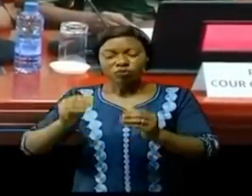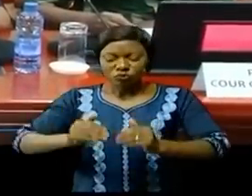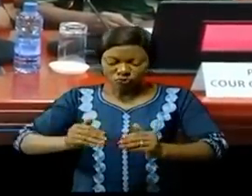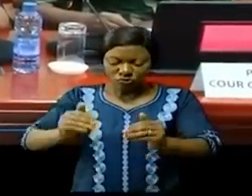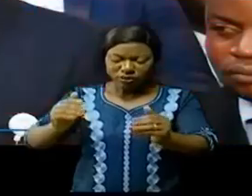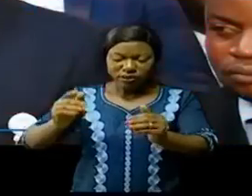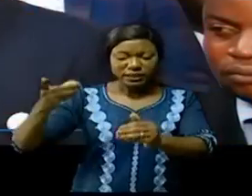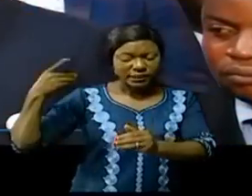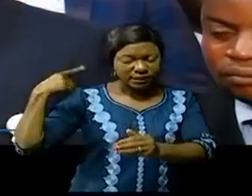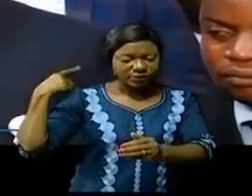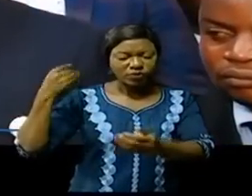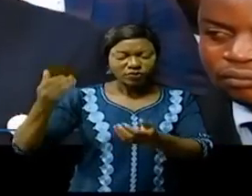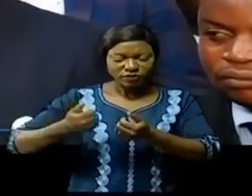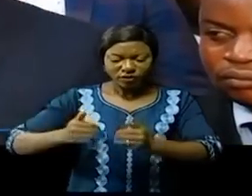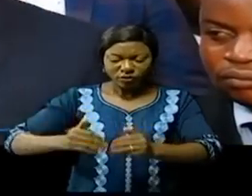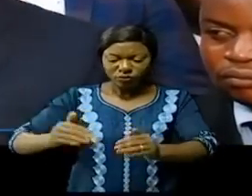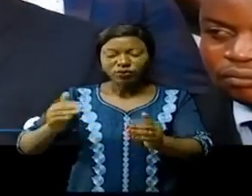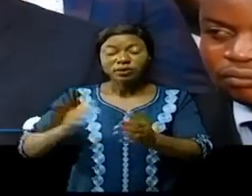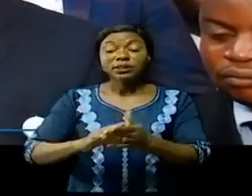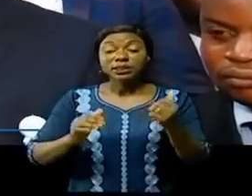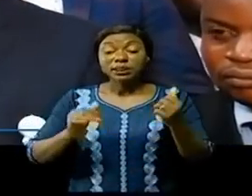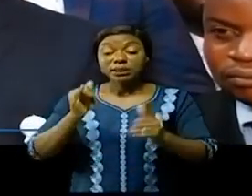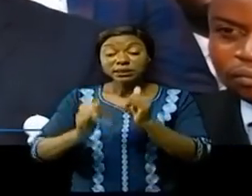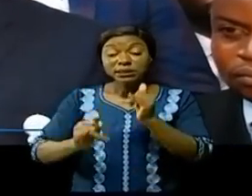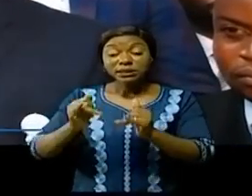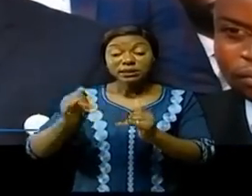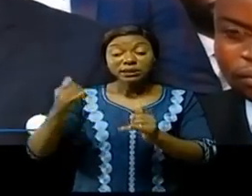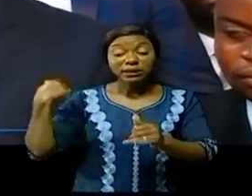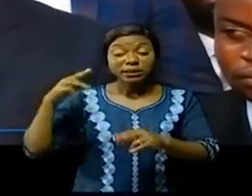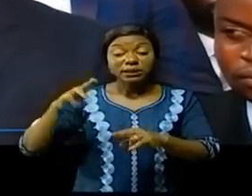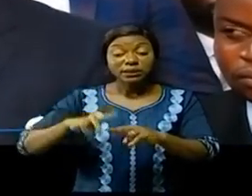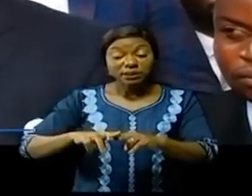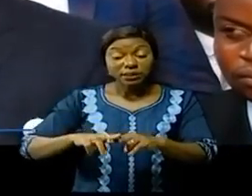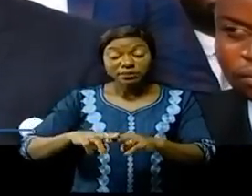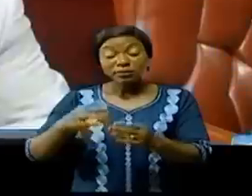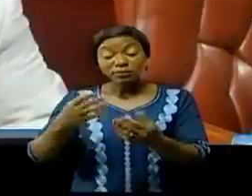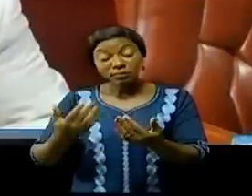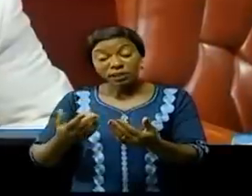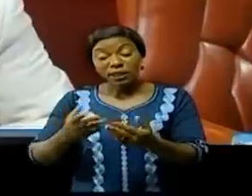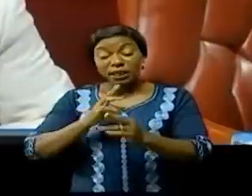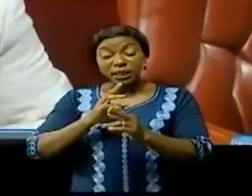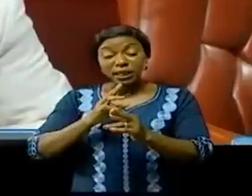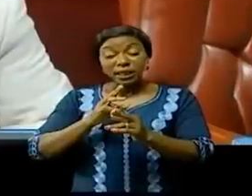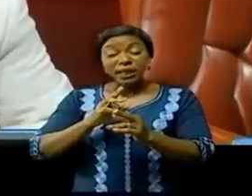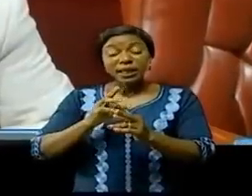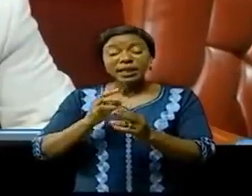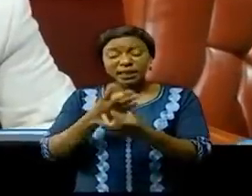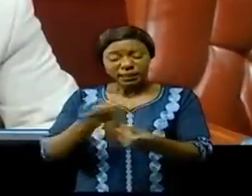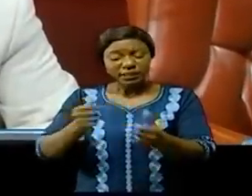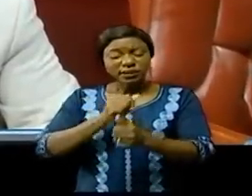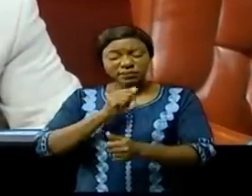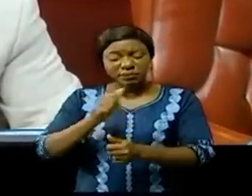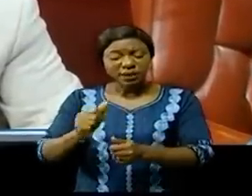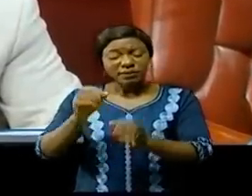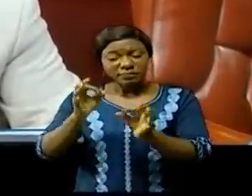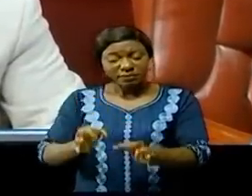des députés du Nord Kivu. Si l'état de siège n'aura pas peut-être pu atteindre cet objectif-là, mais ça n'importe pas